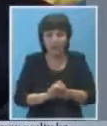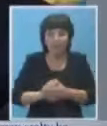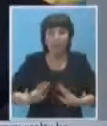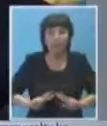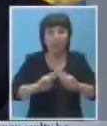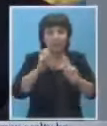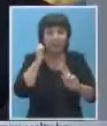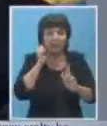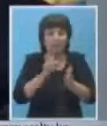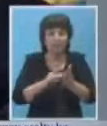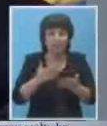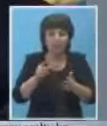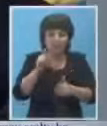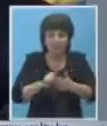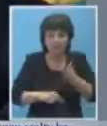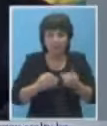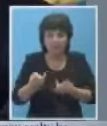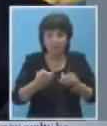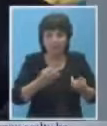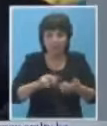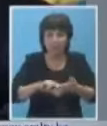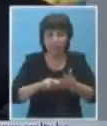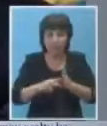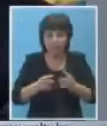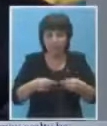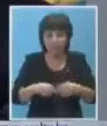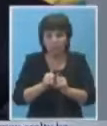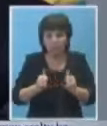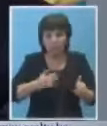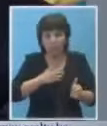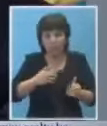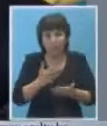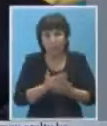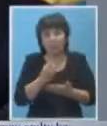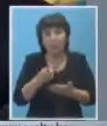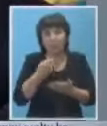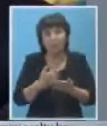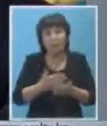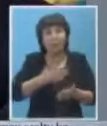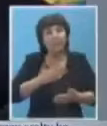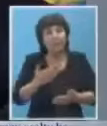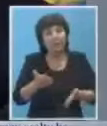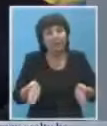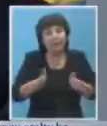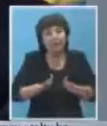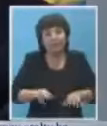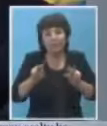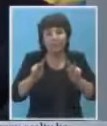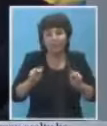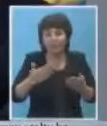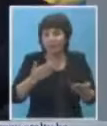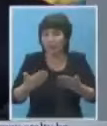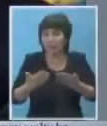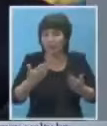мен Мәскеудің сенім мен өзара түсіністікке негізделген стратегиялық әріптестігін дамытудың маңызды бөлігі болып саналады. Мен арамызда қалыптасқан шынайы жеке